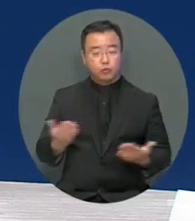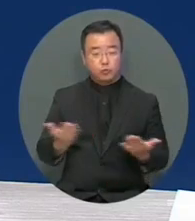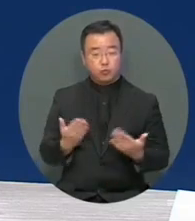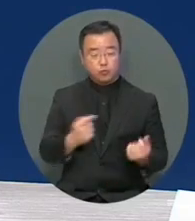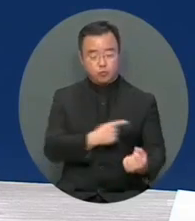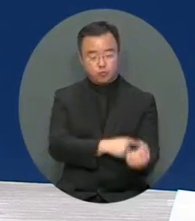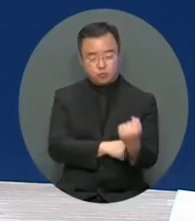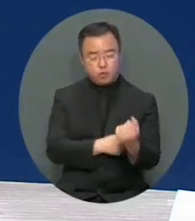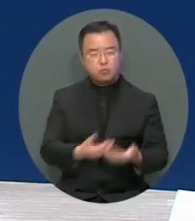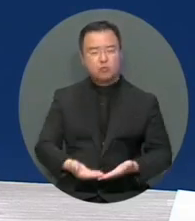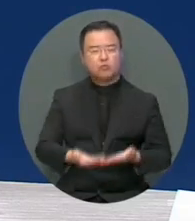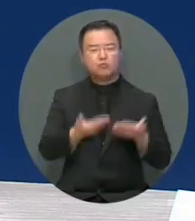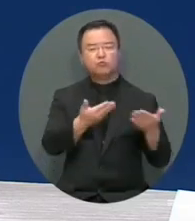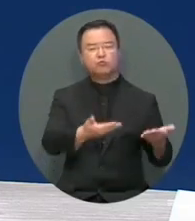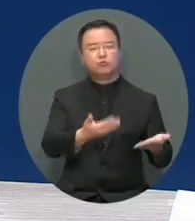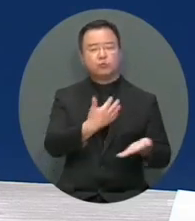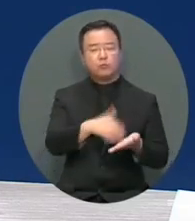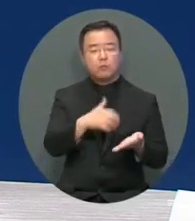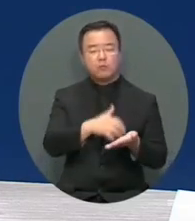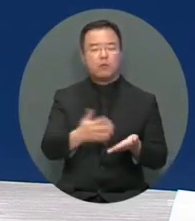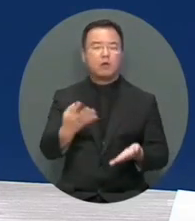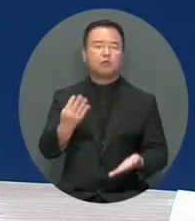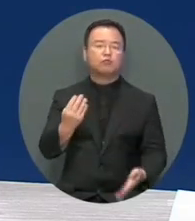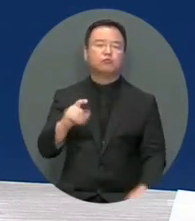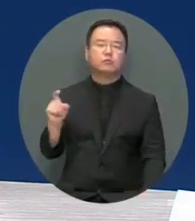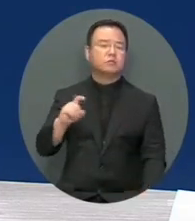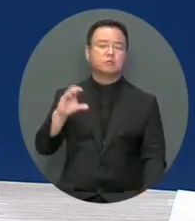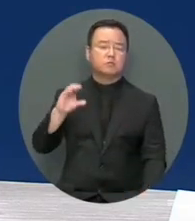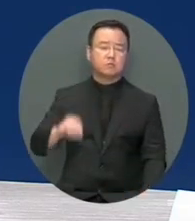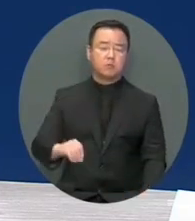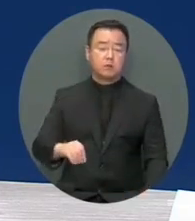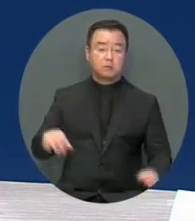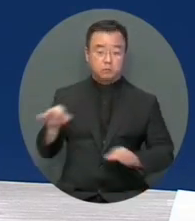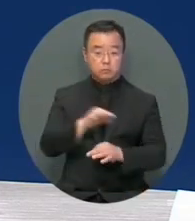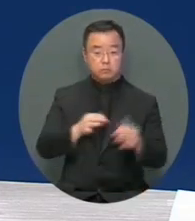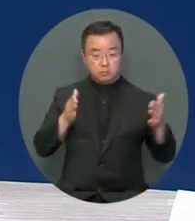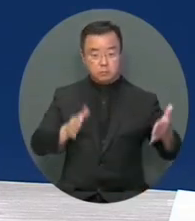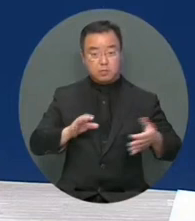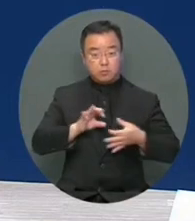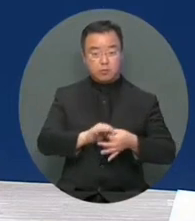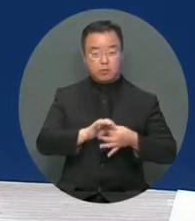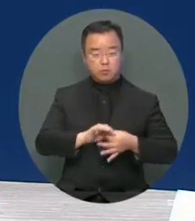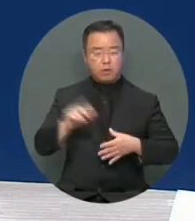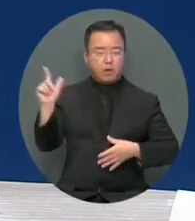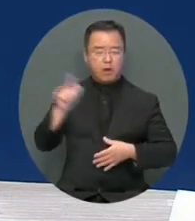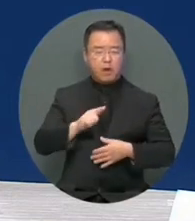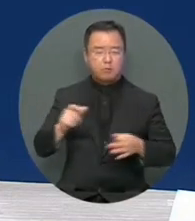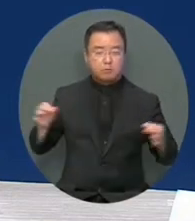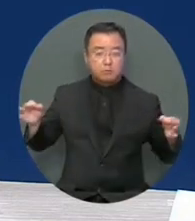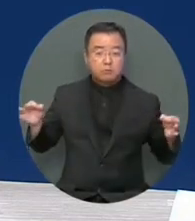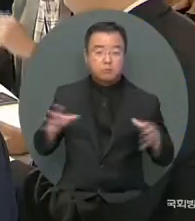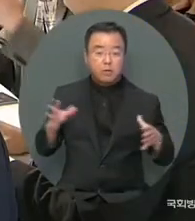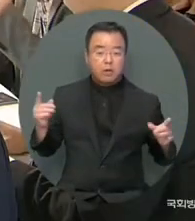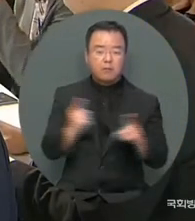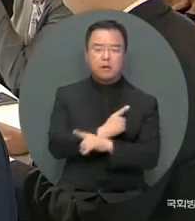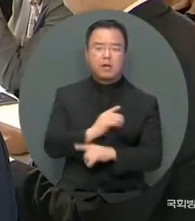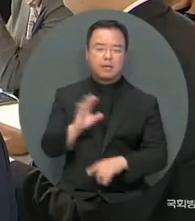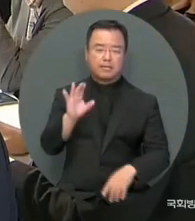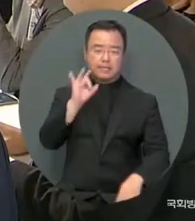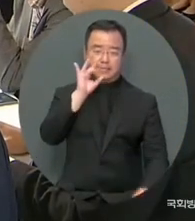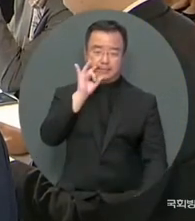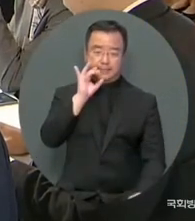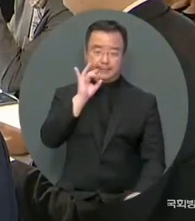해도 수십만 명에 달할 겁니다. 이러한 경제적 관계를 하루아침에 어떻게 바꿔나갈 수 없습니다.